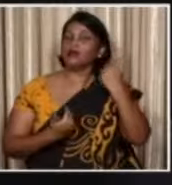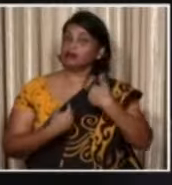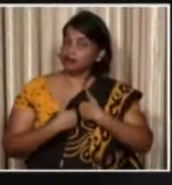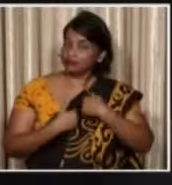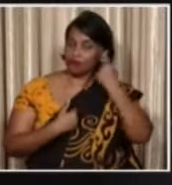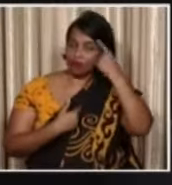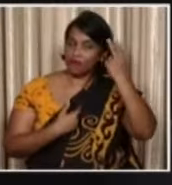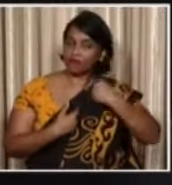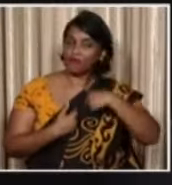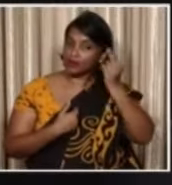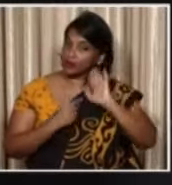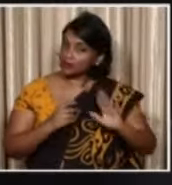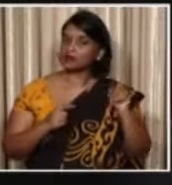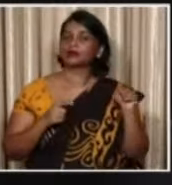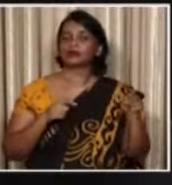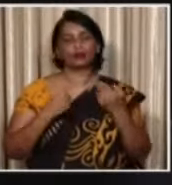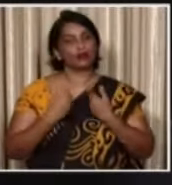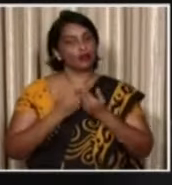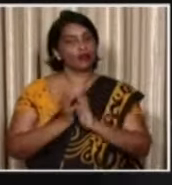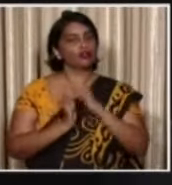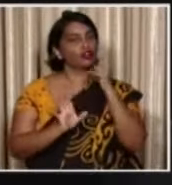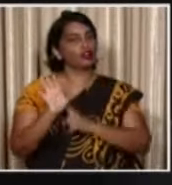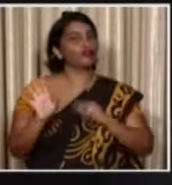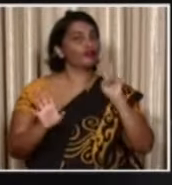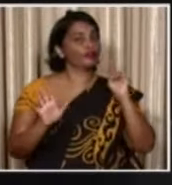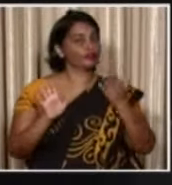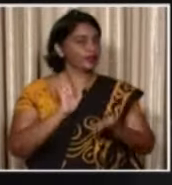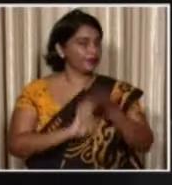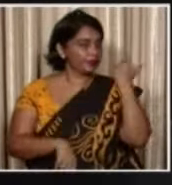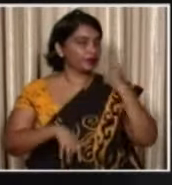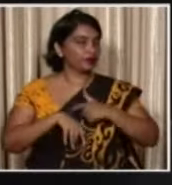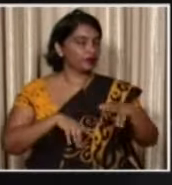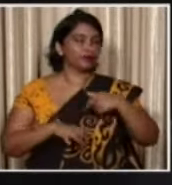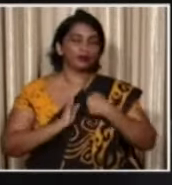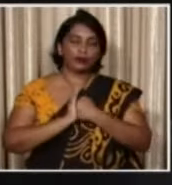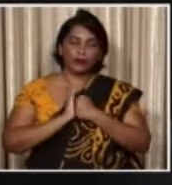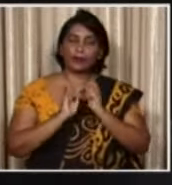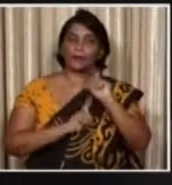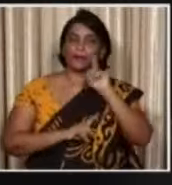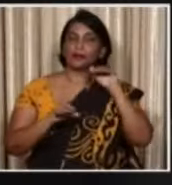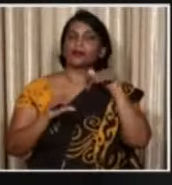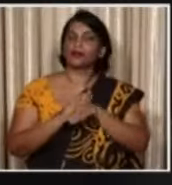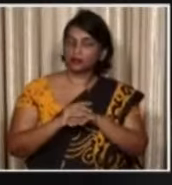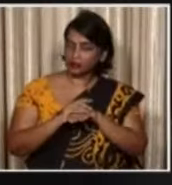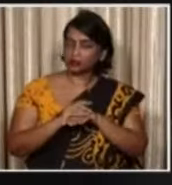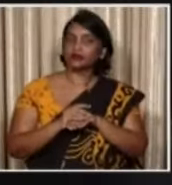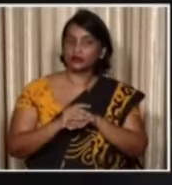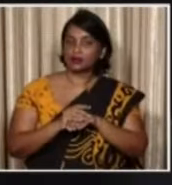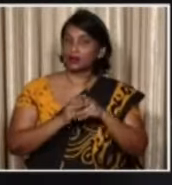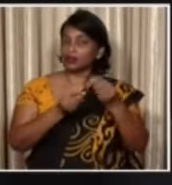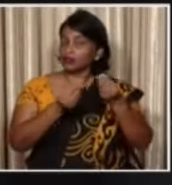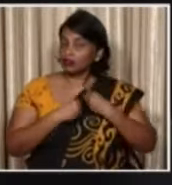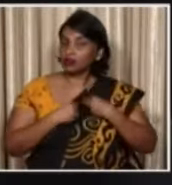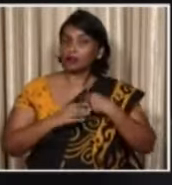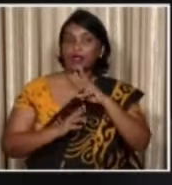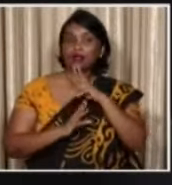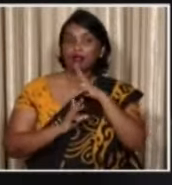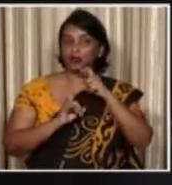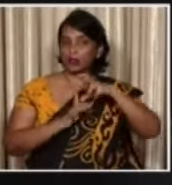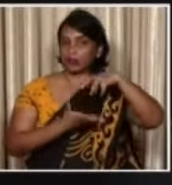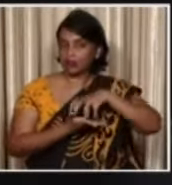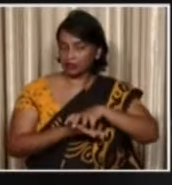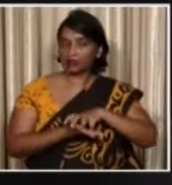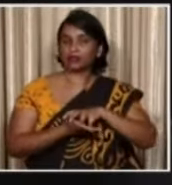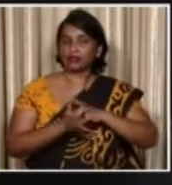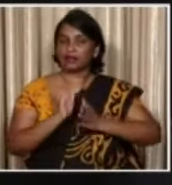Magana Vishwase, Tabala, Mava Uru do Visakata Vedikala, Me Uttari Tarasaba, Patkare Uwe, Mage Ratnapura Distrike,